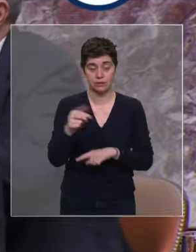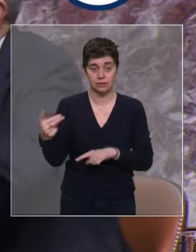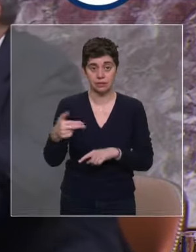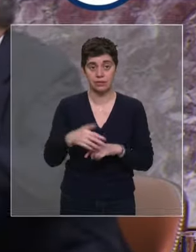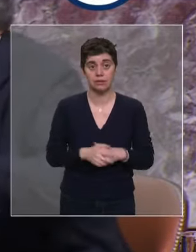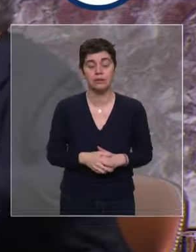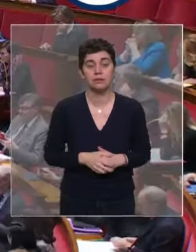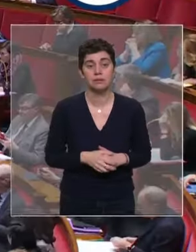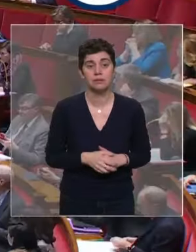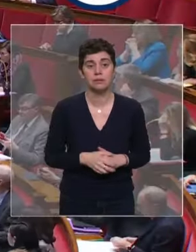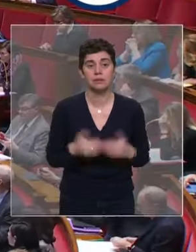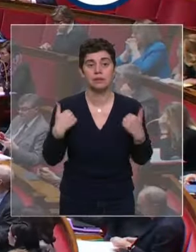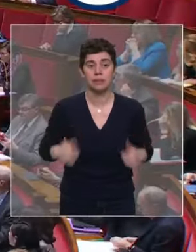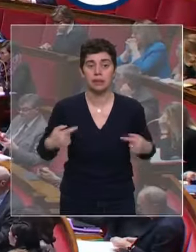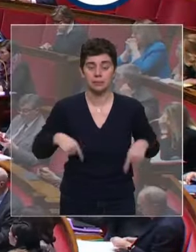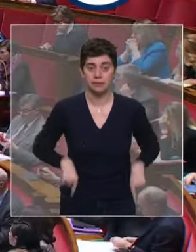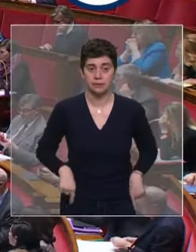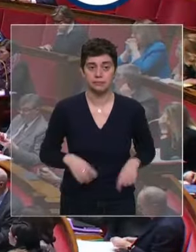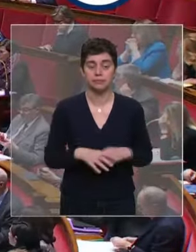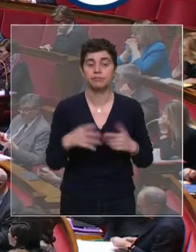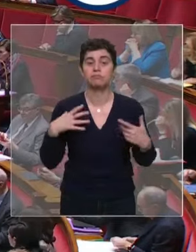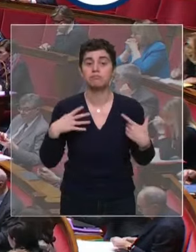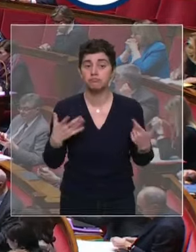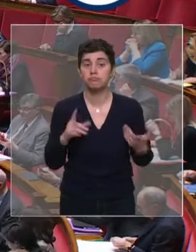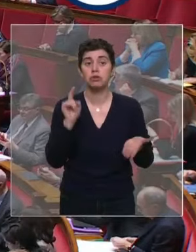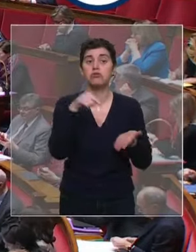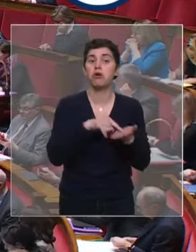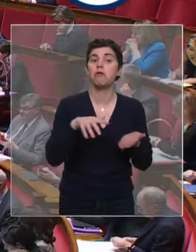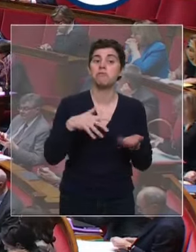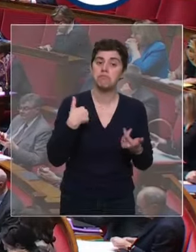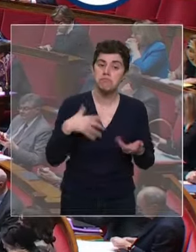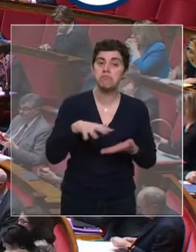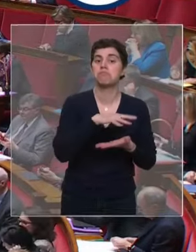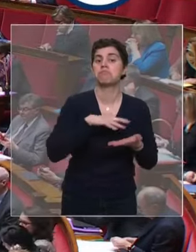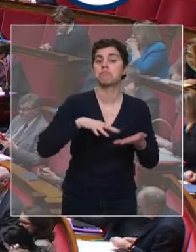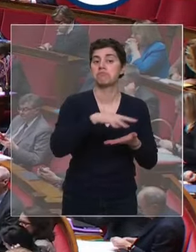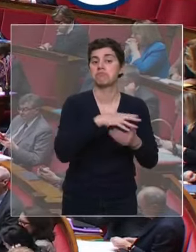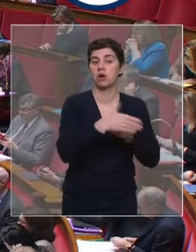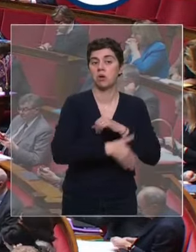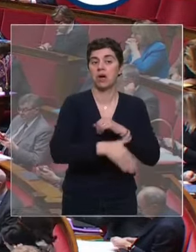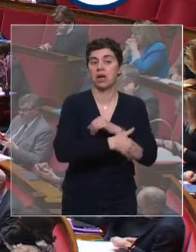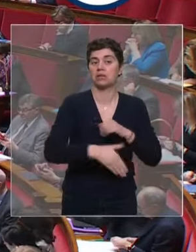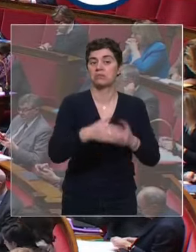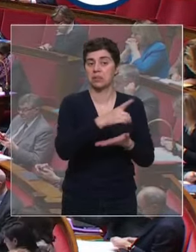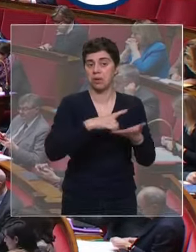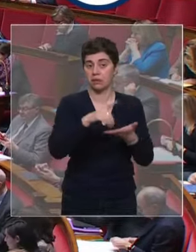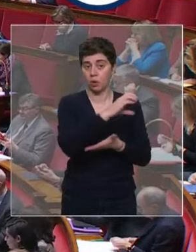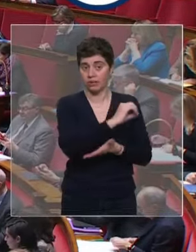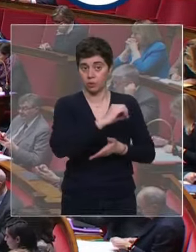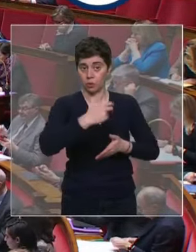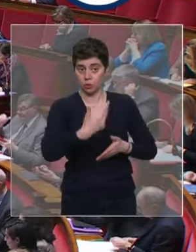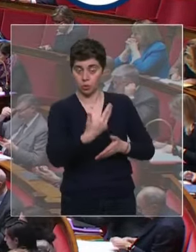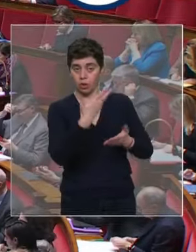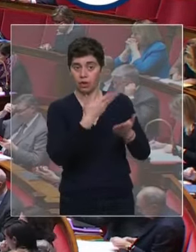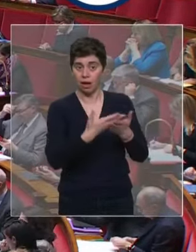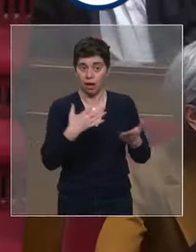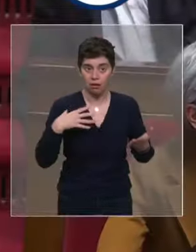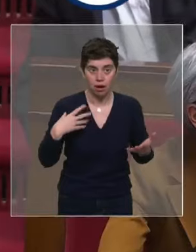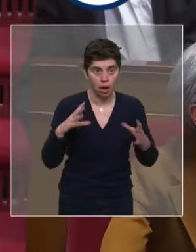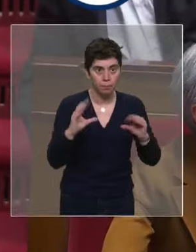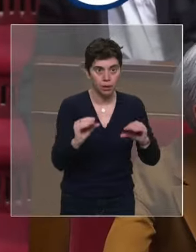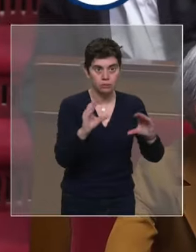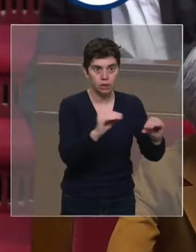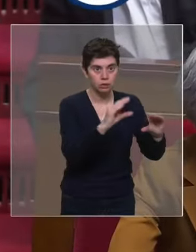la Ministre, de nombreux territoires ruraux comme mon département de l'Allier sont à nouveau confrontés cette année à l'annonce de dizaines de suppressions de postes